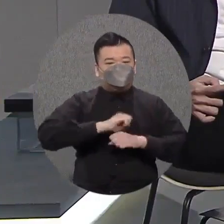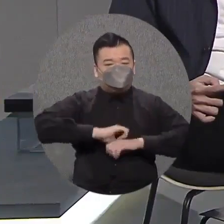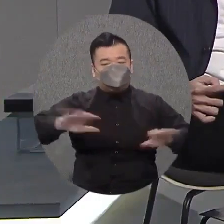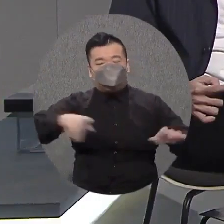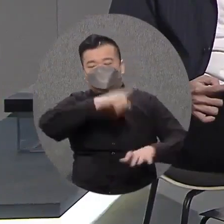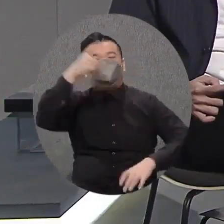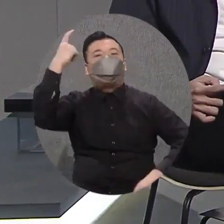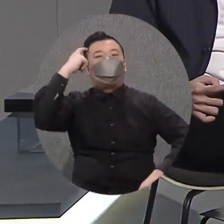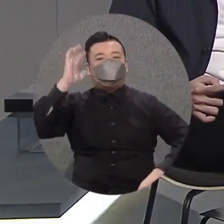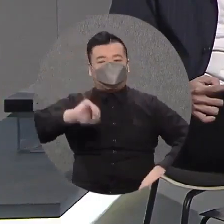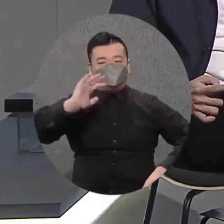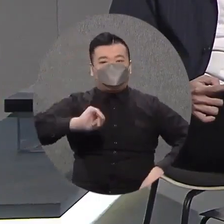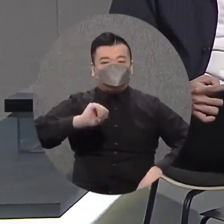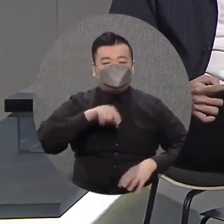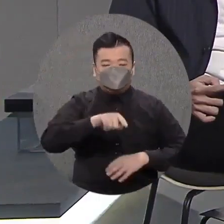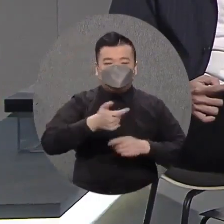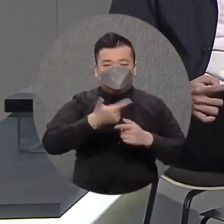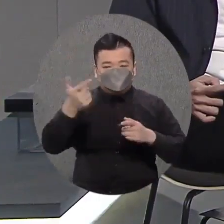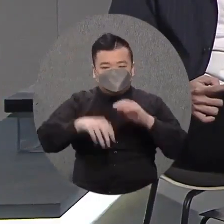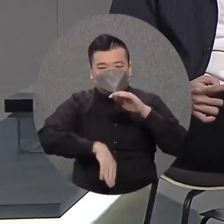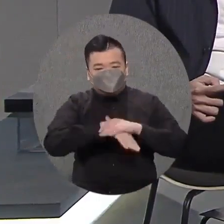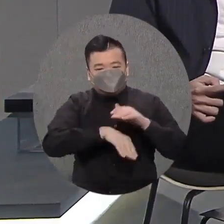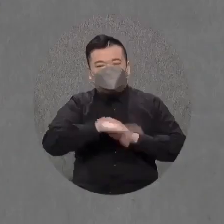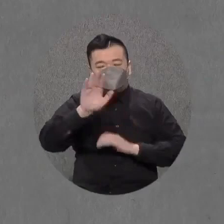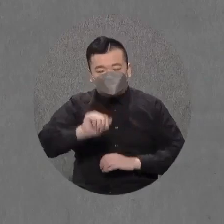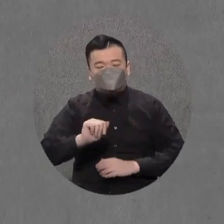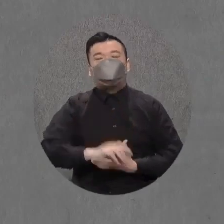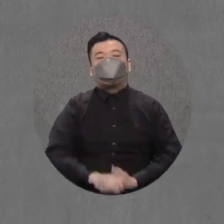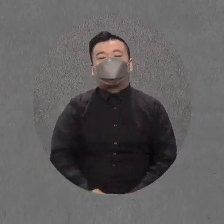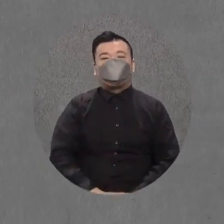量，即係話可以令到更加多人收藏到藝術品。